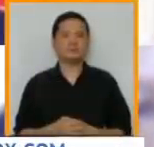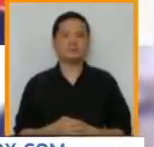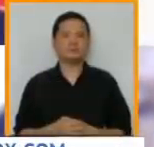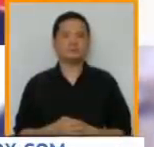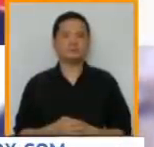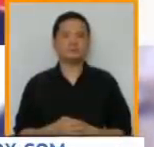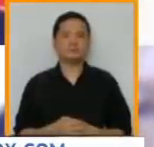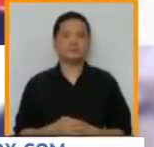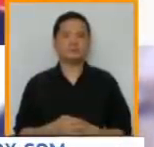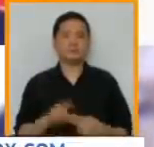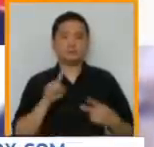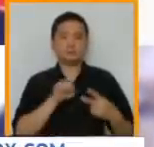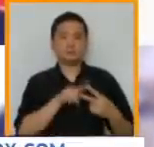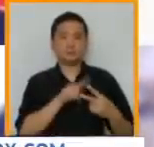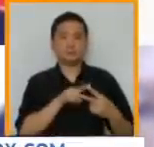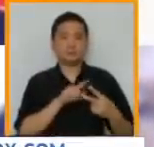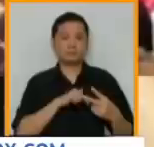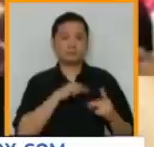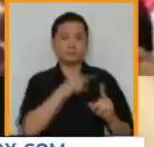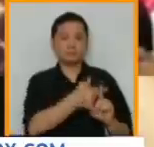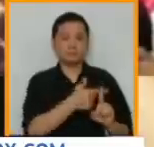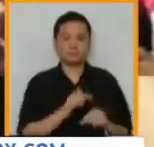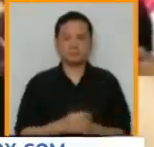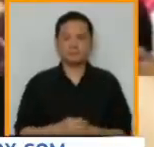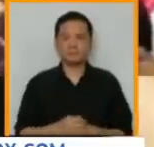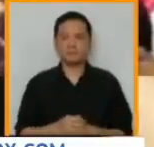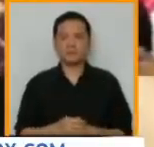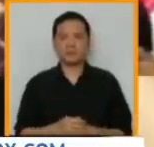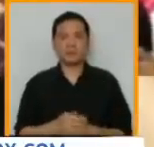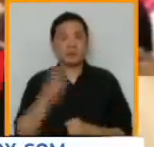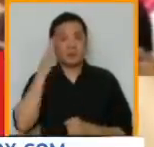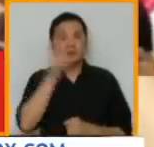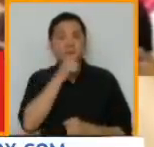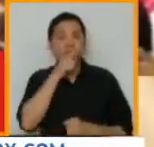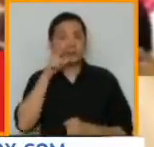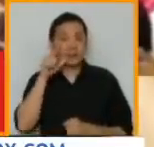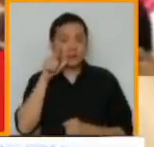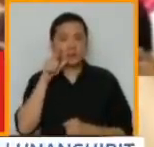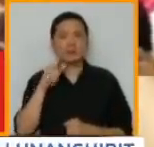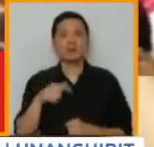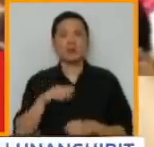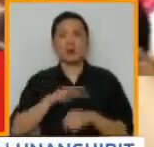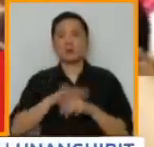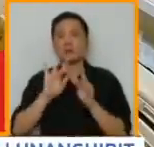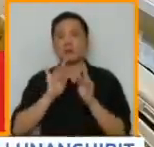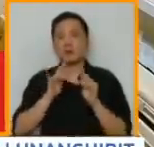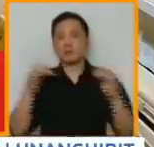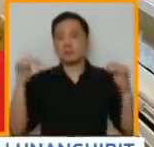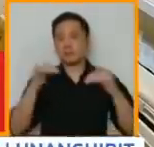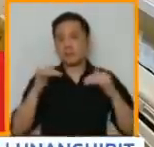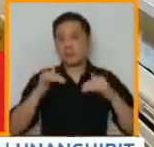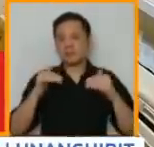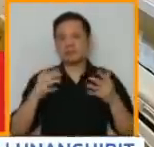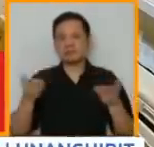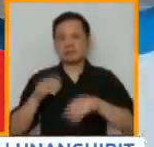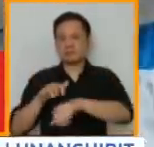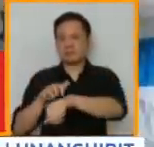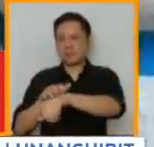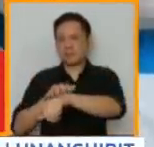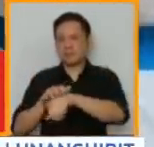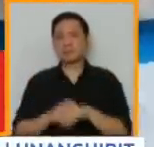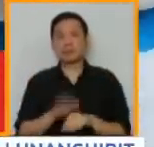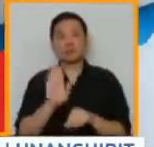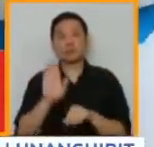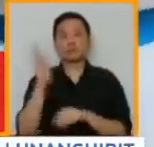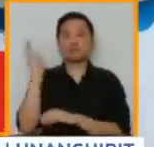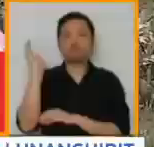Sa pagharap ni Vice President Lenny Robredo sa online forum ng Rotary Club of Makati, sinabi niyang magiging prioridad niya ang COVID